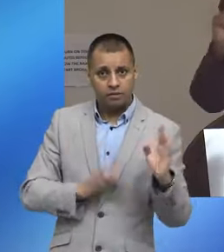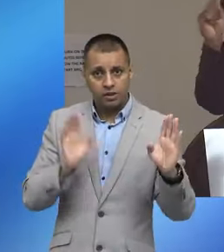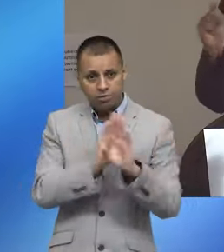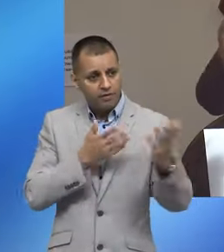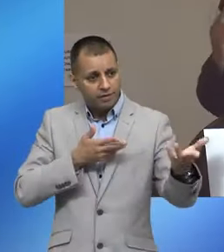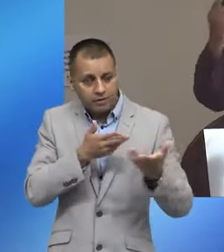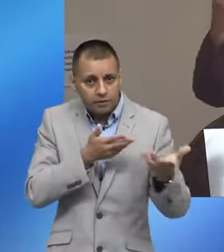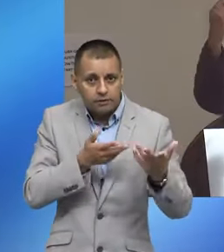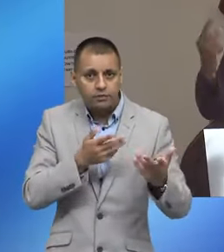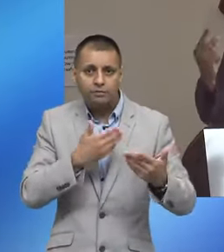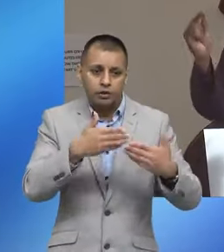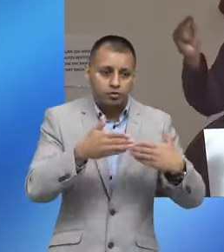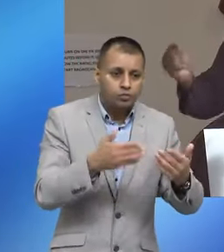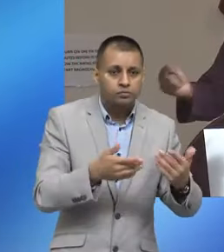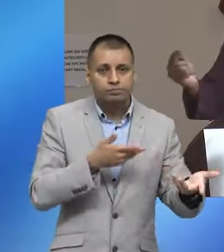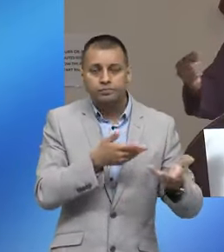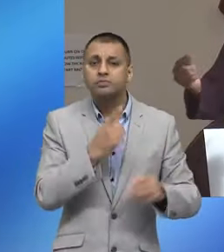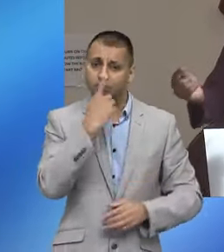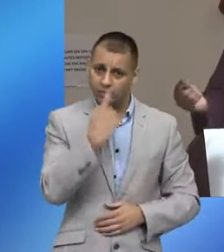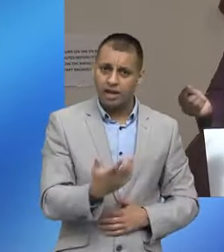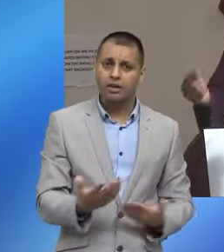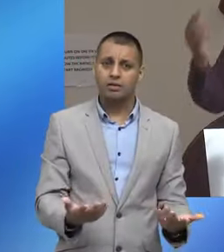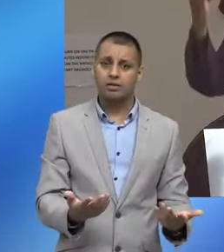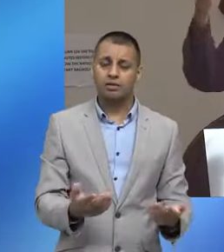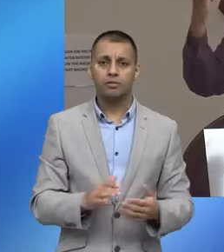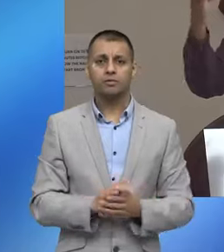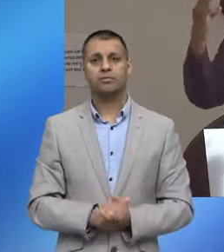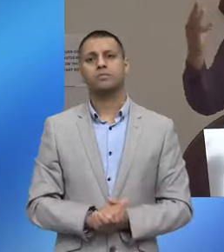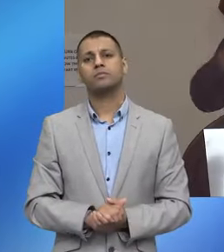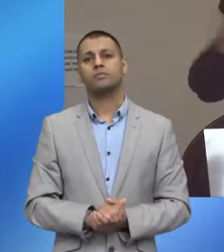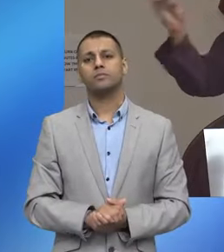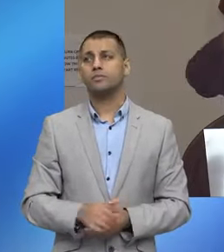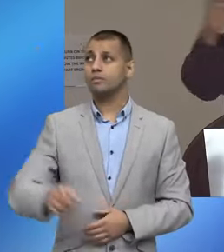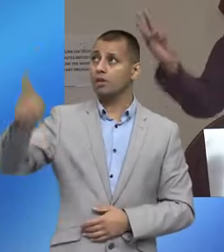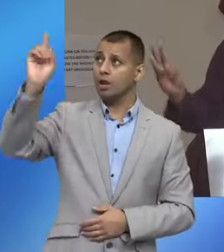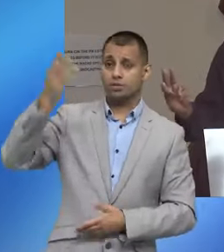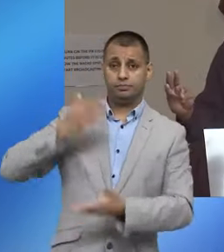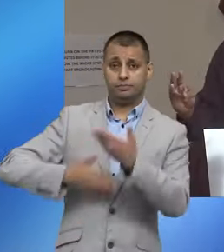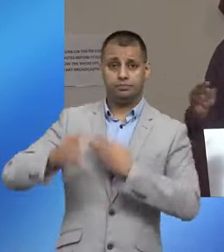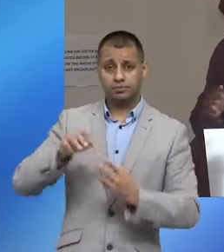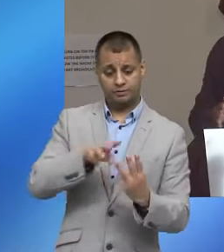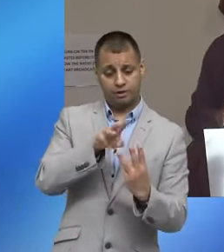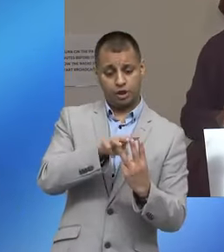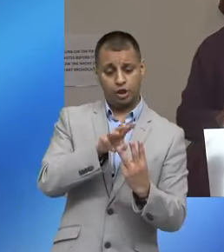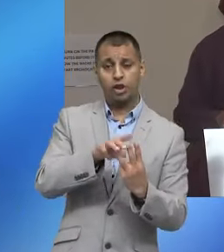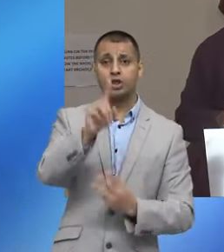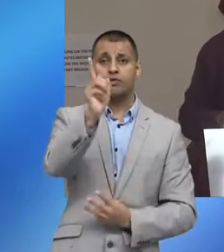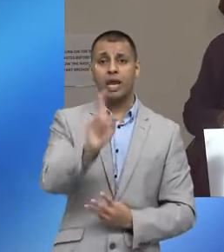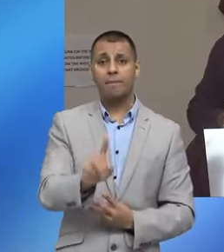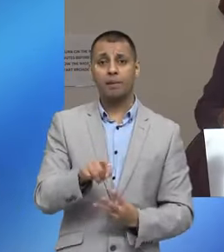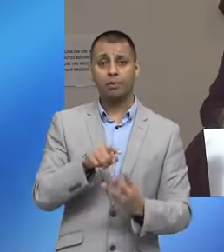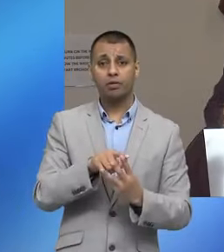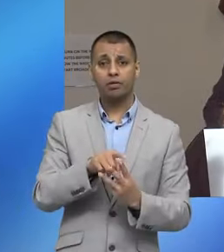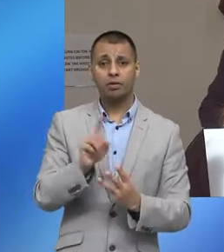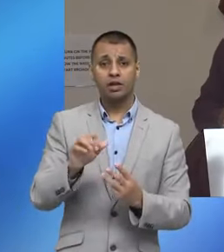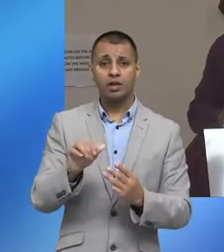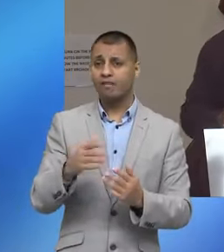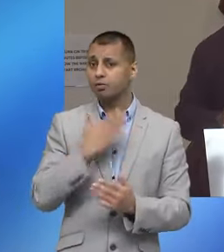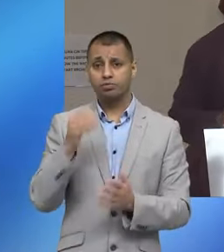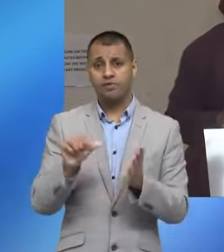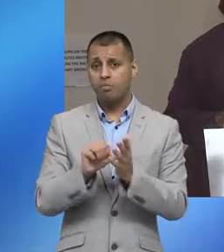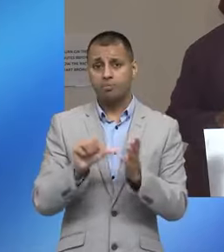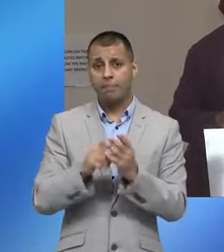رُفِعَ الْقَلَمُ عَنْ ثَلَاثٍ. The pen has been lifted off of 3 people. They're not responsible. And one of those individuals is